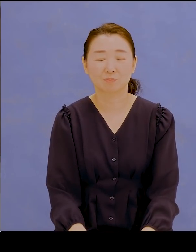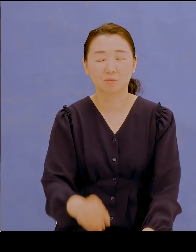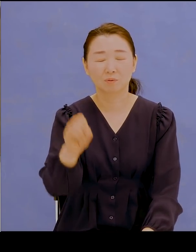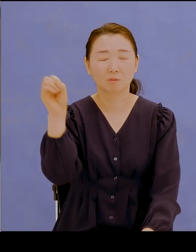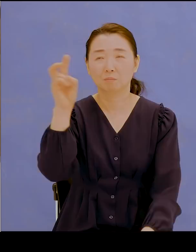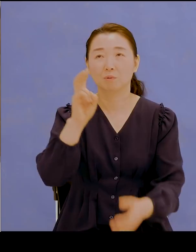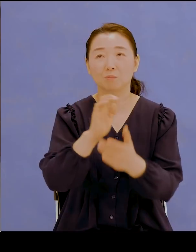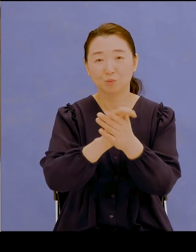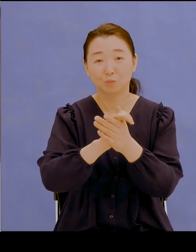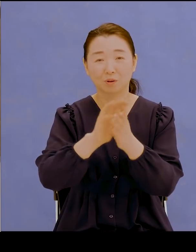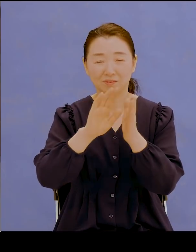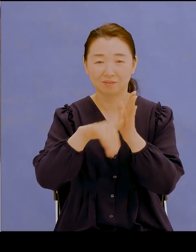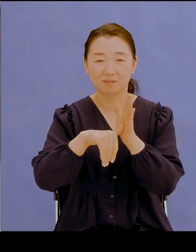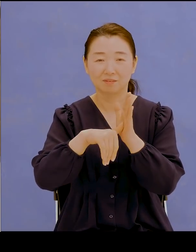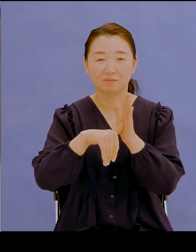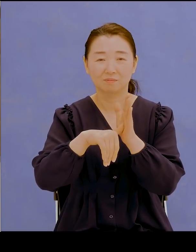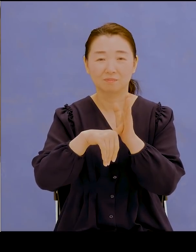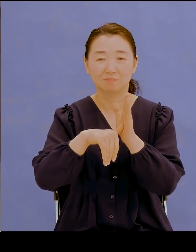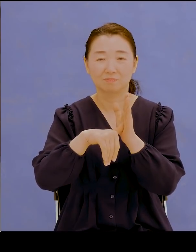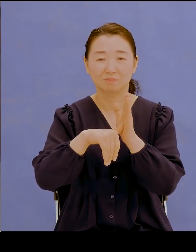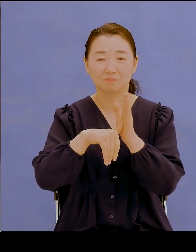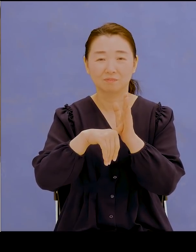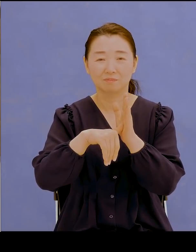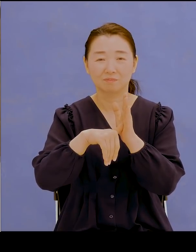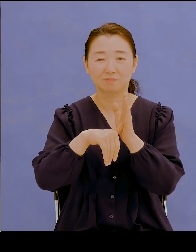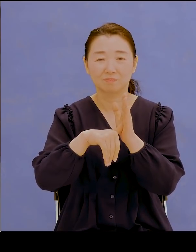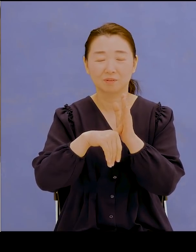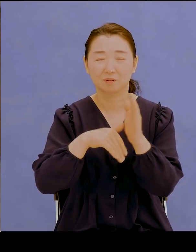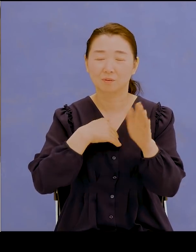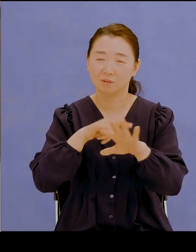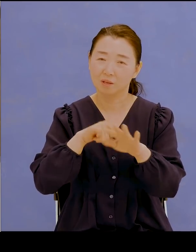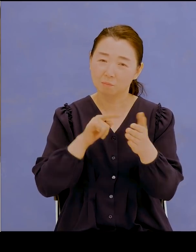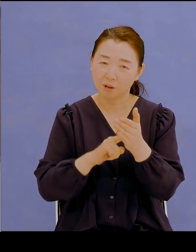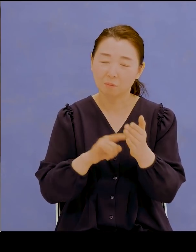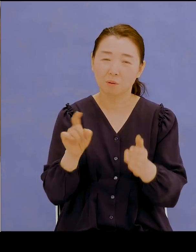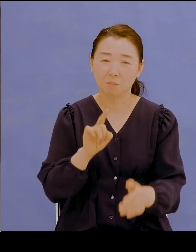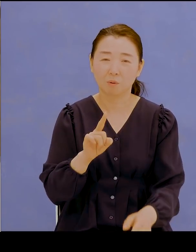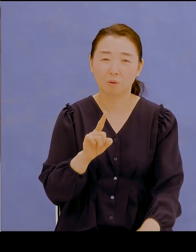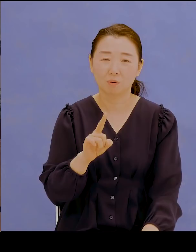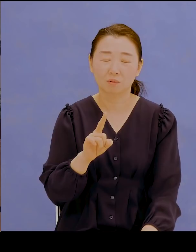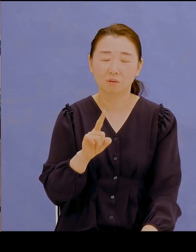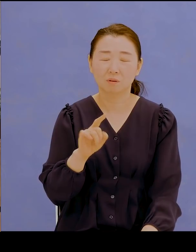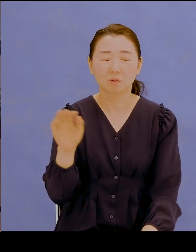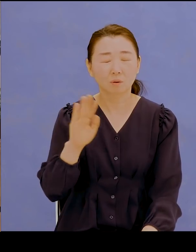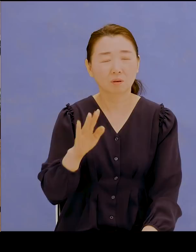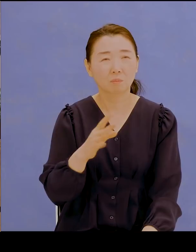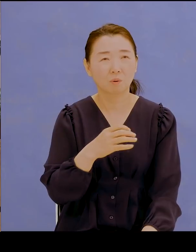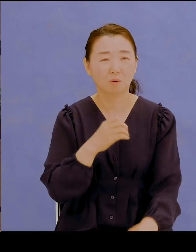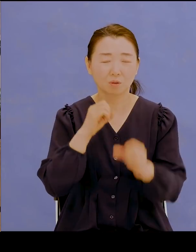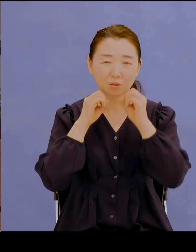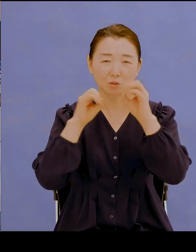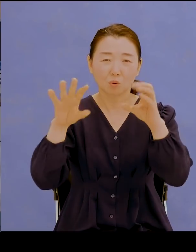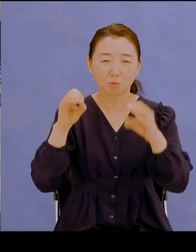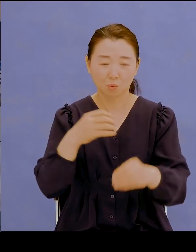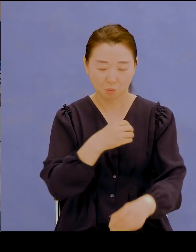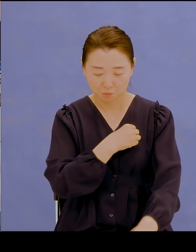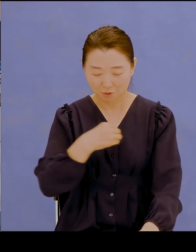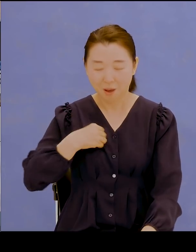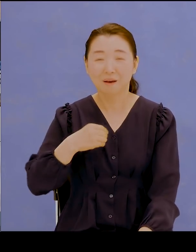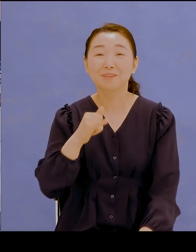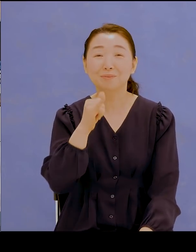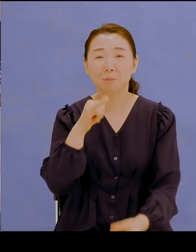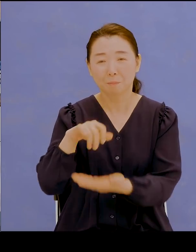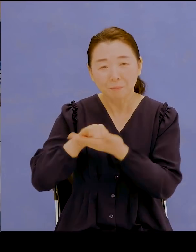문득 기도하는데 그러니까 글씨는 아니지만 내 마음에 여기 선교 이렇게 갑자기 이렇게 근데 어머.